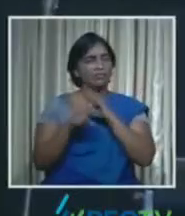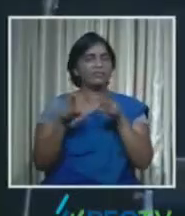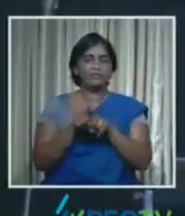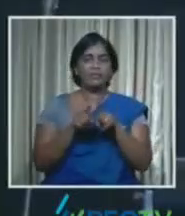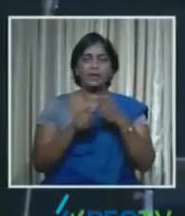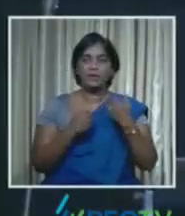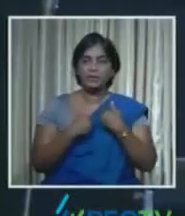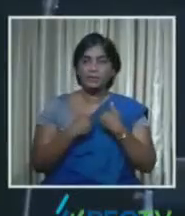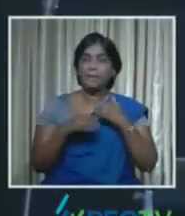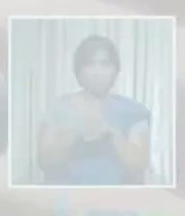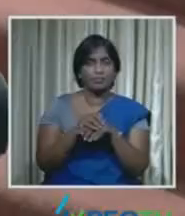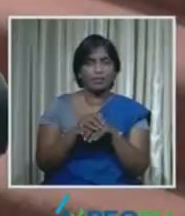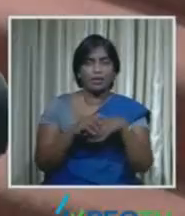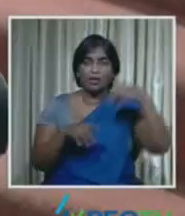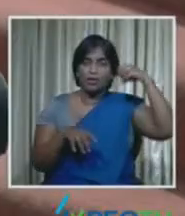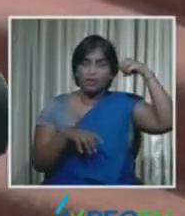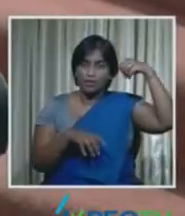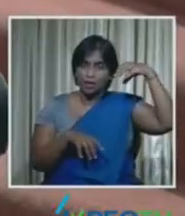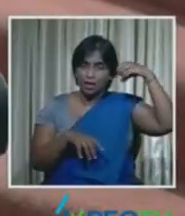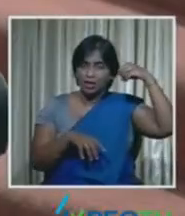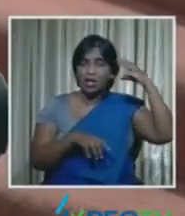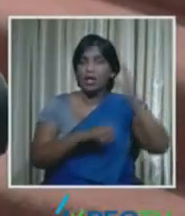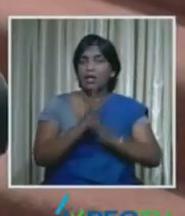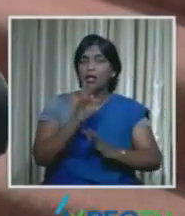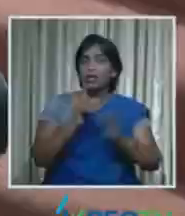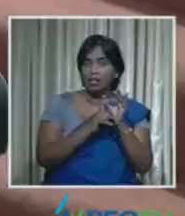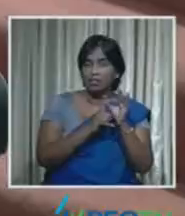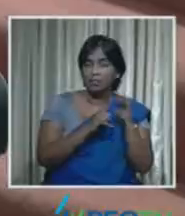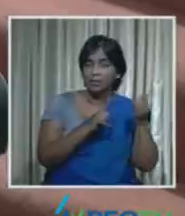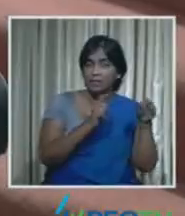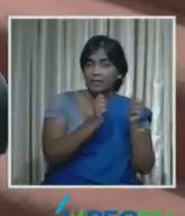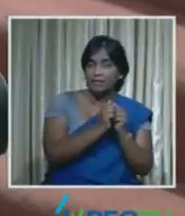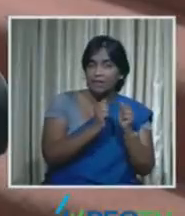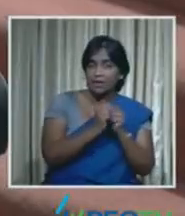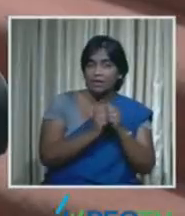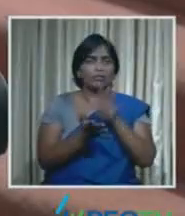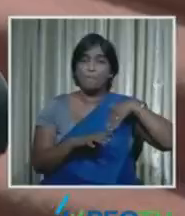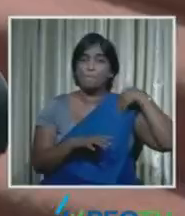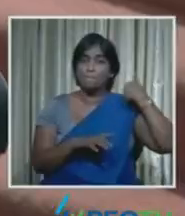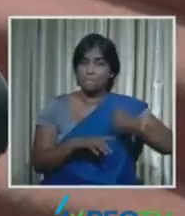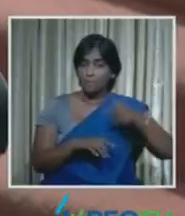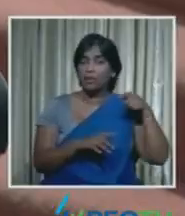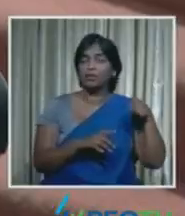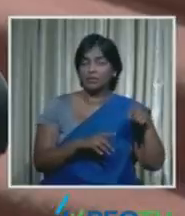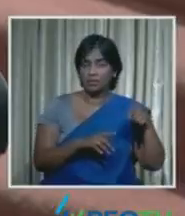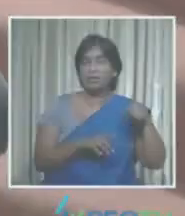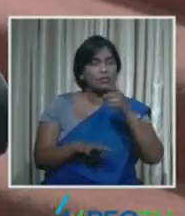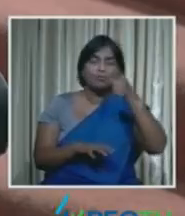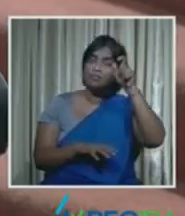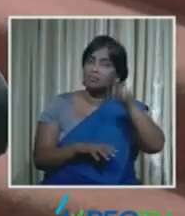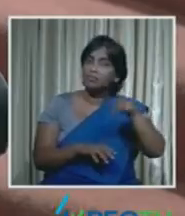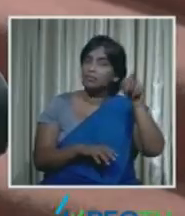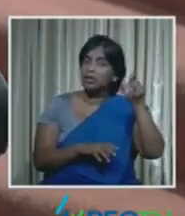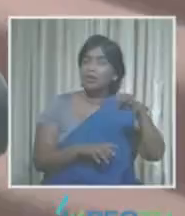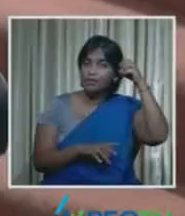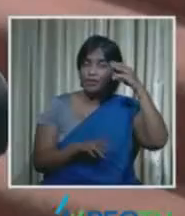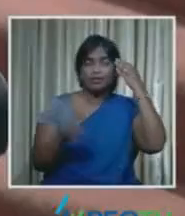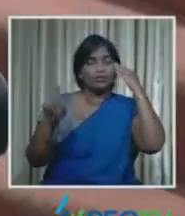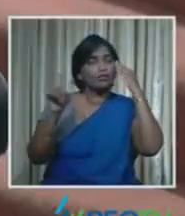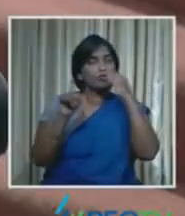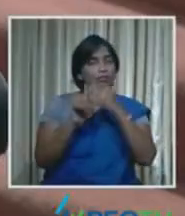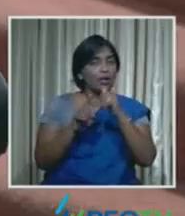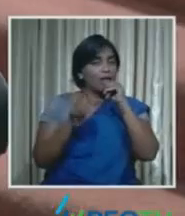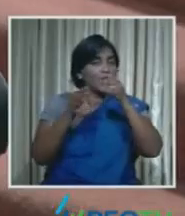අපේ පාලනේ තියාගන්න. විදුලි බල ඇමතිතුමා කරන වැඩේ දන්නේ නැහැ. බලශක්තිය ඇමතිතුමා කරන වේ. යම් කිසි කෙනෙකුට විදුලිය පිළිබඳ